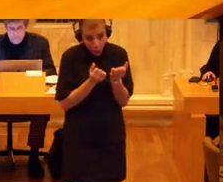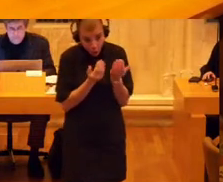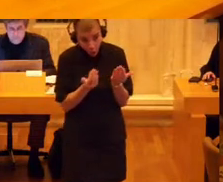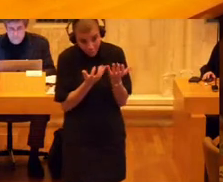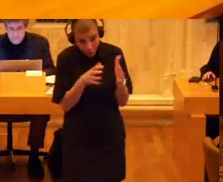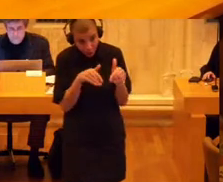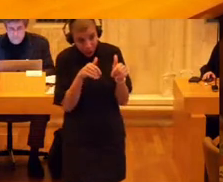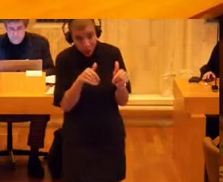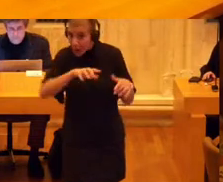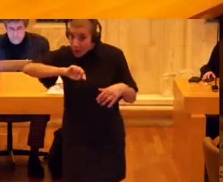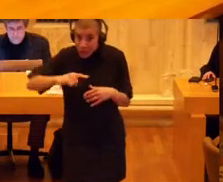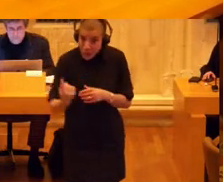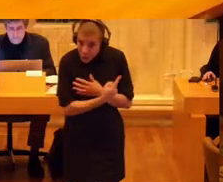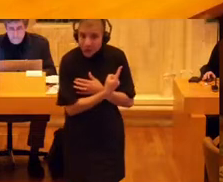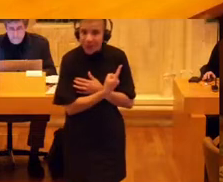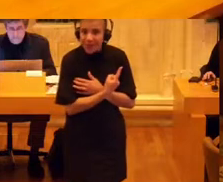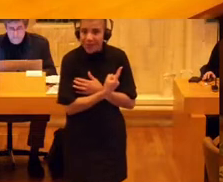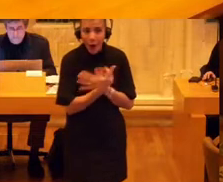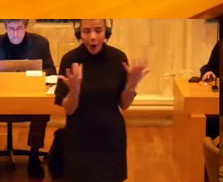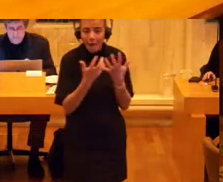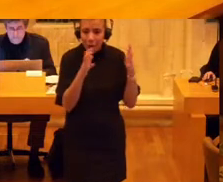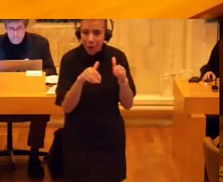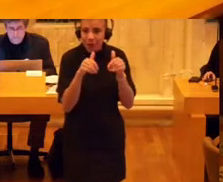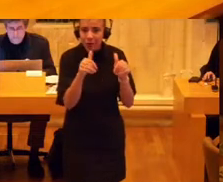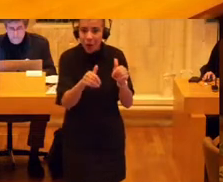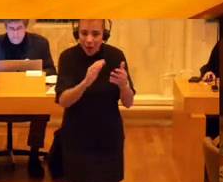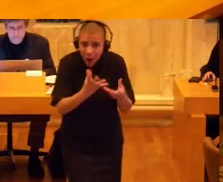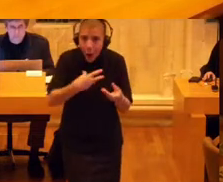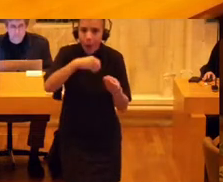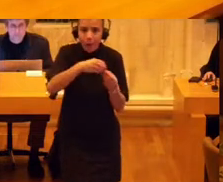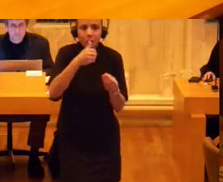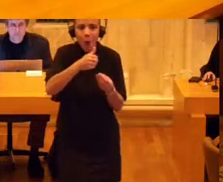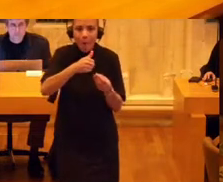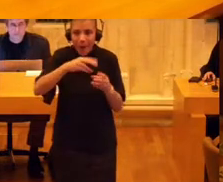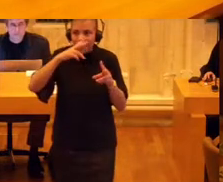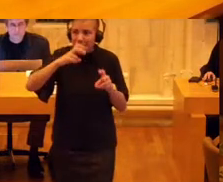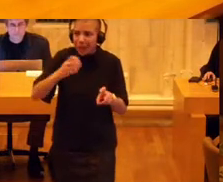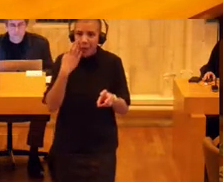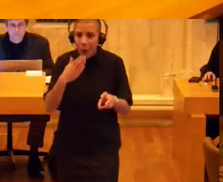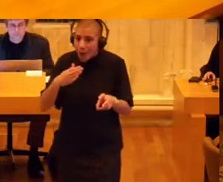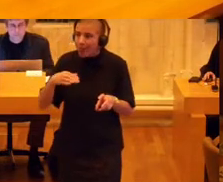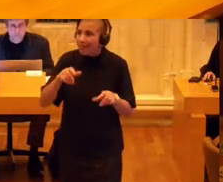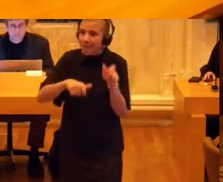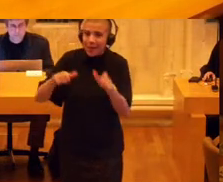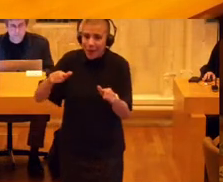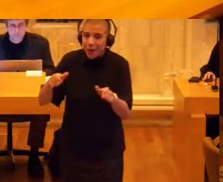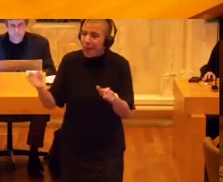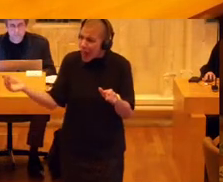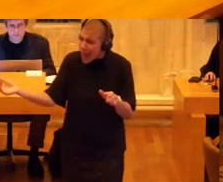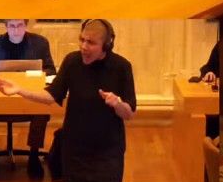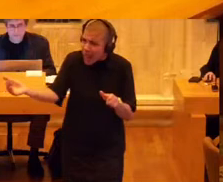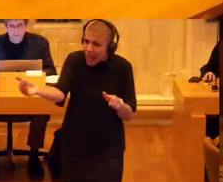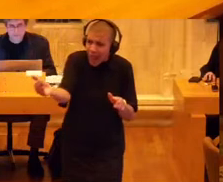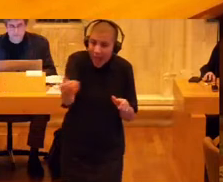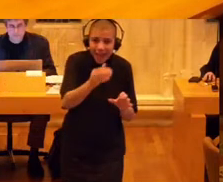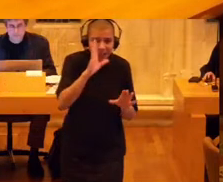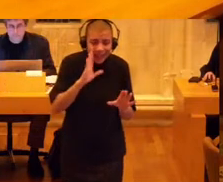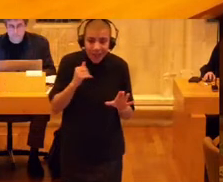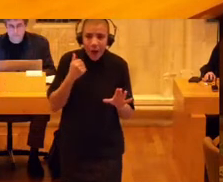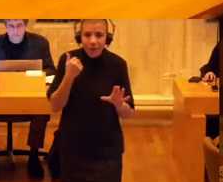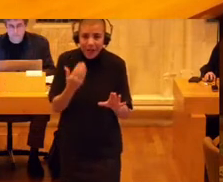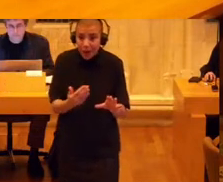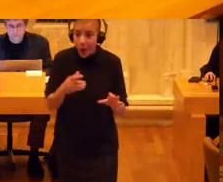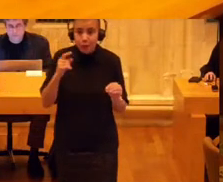ils ont été vraiment force, je dirais, de recrutement, puisque beaucoup d'entre eux sont allés, par le biais du bouche à oreille,